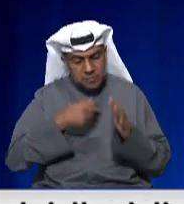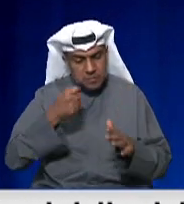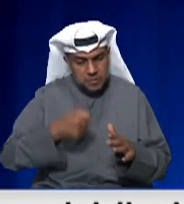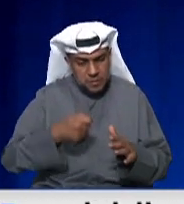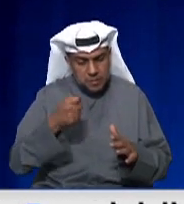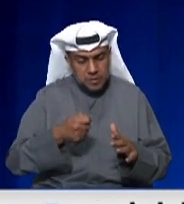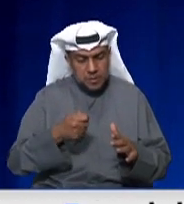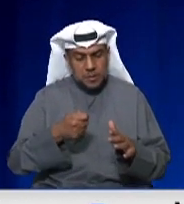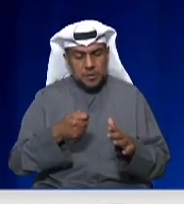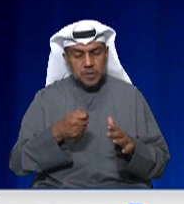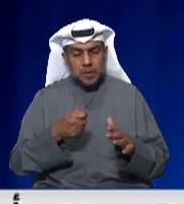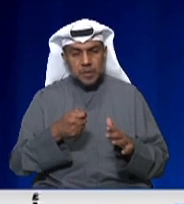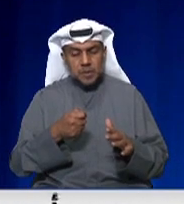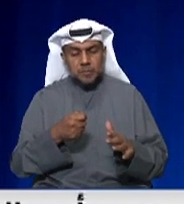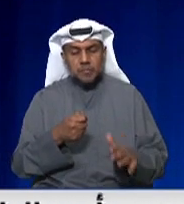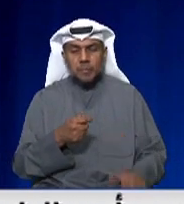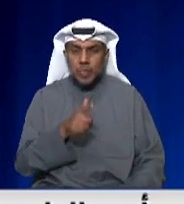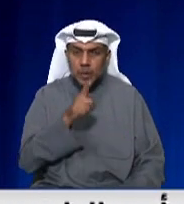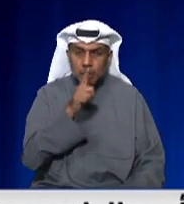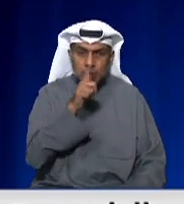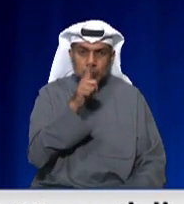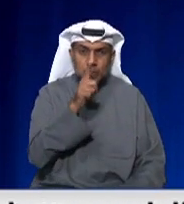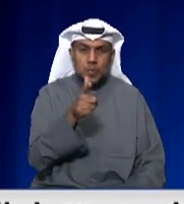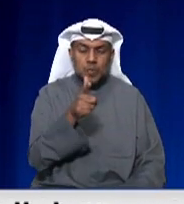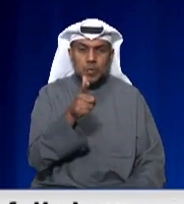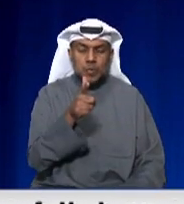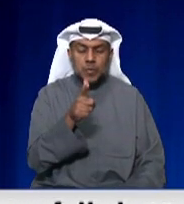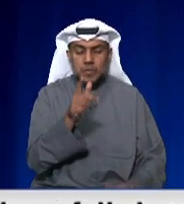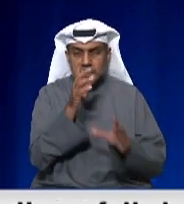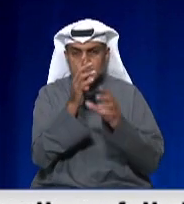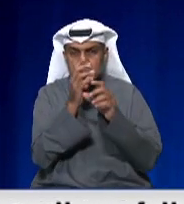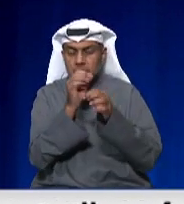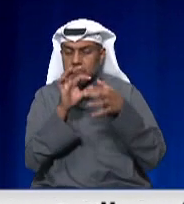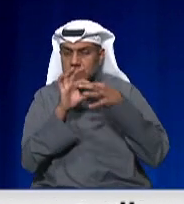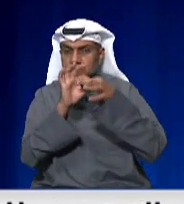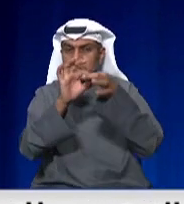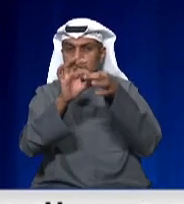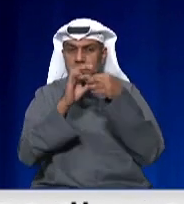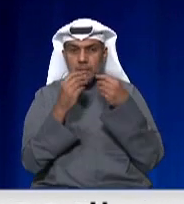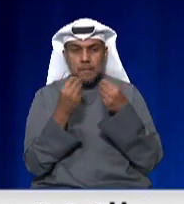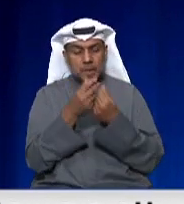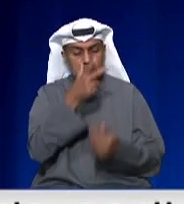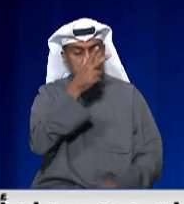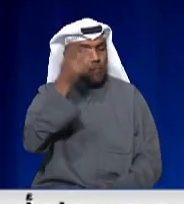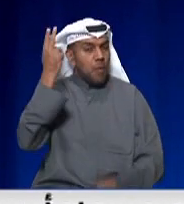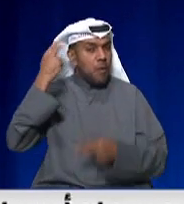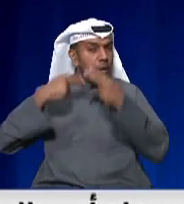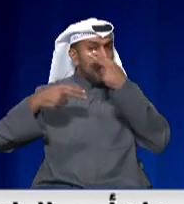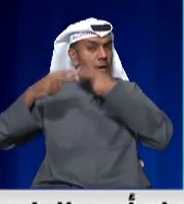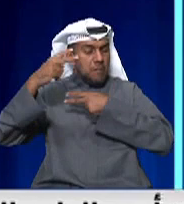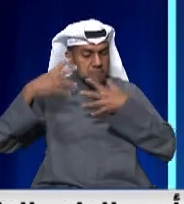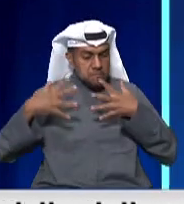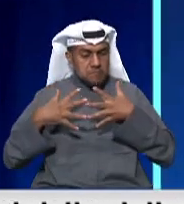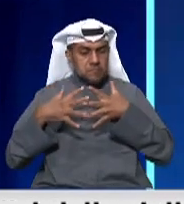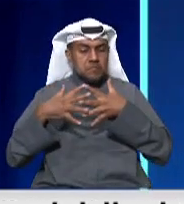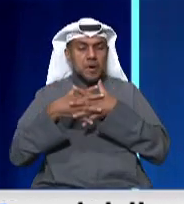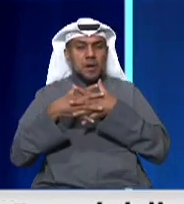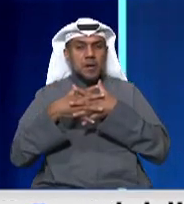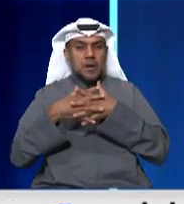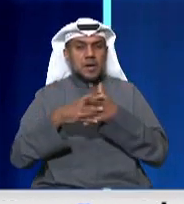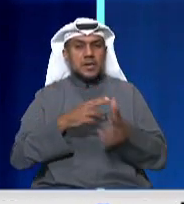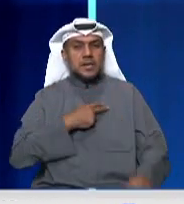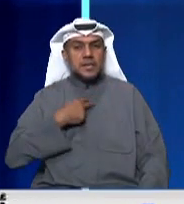بهذا المصاب الجلل، مشيدا سموه حفظه الله بالعلاقات التاريخية والوطيدة التي تربط